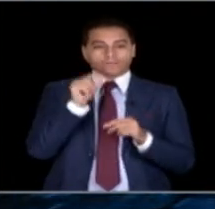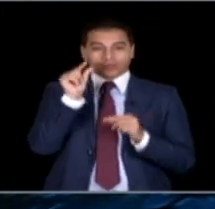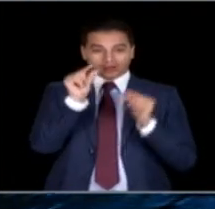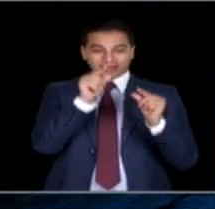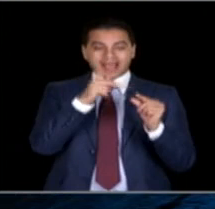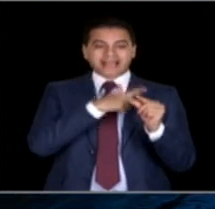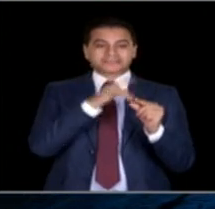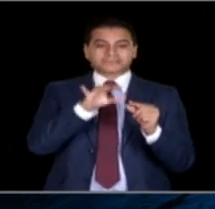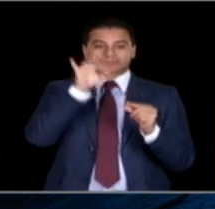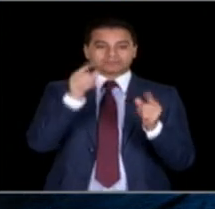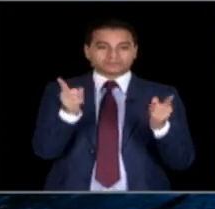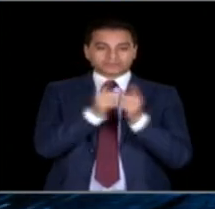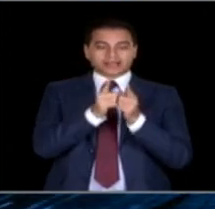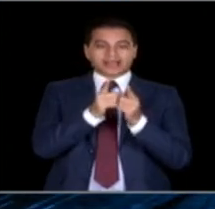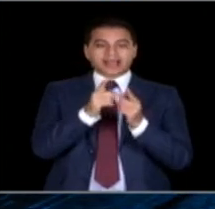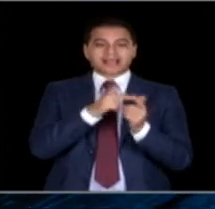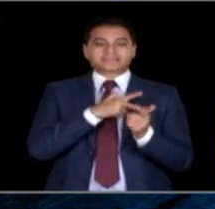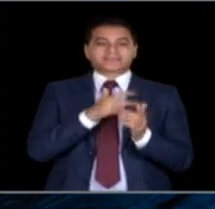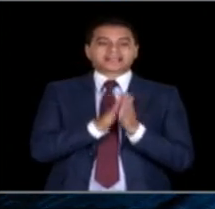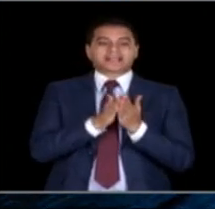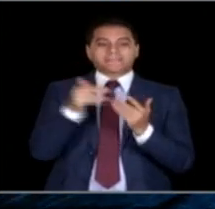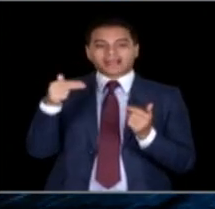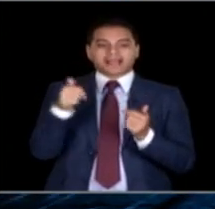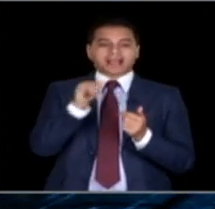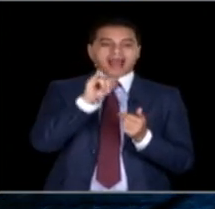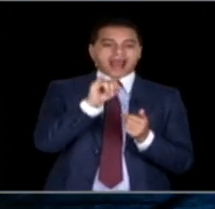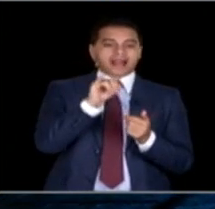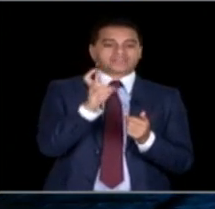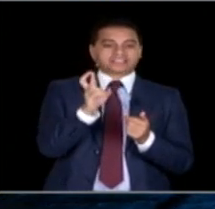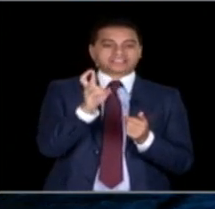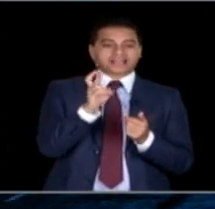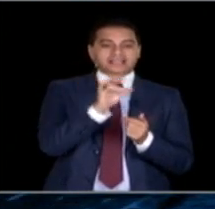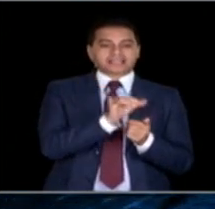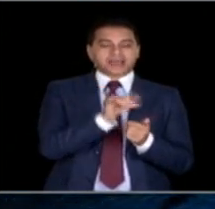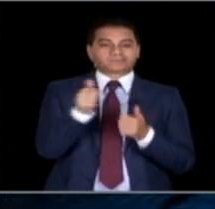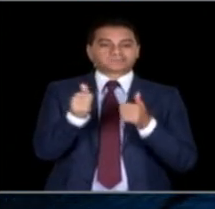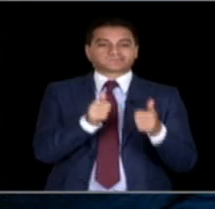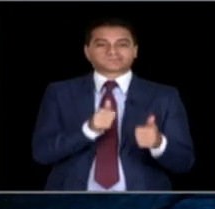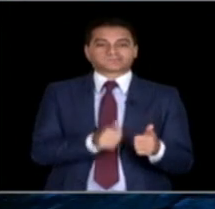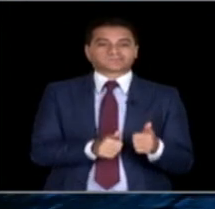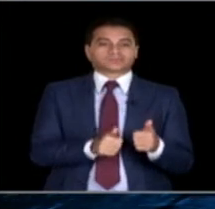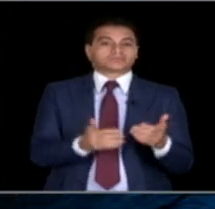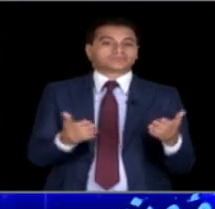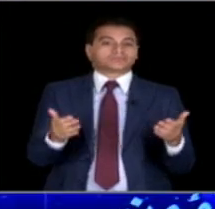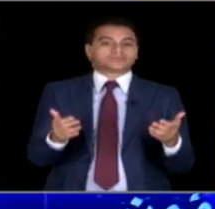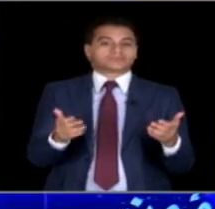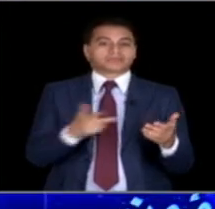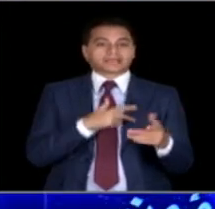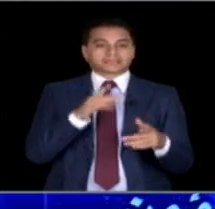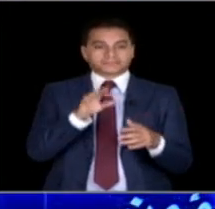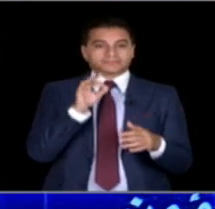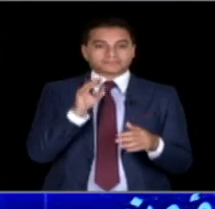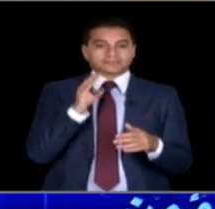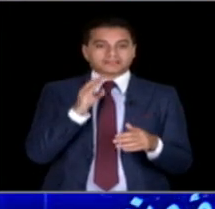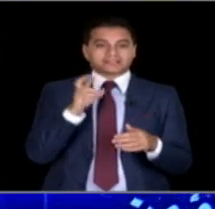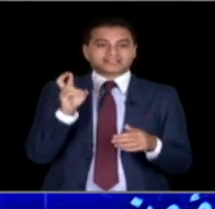توفيق. غين ألف زين يه. إجابتك يا